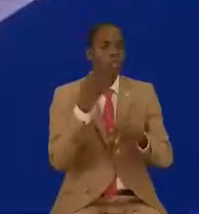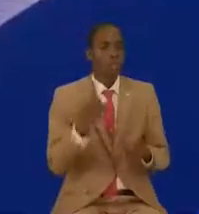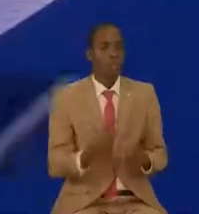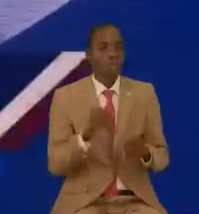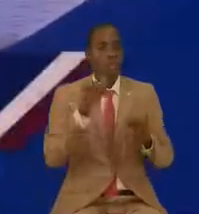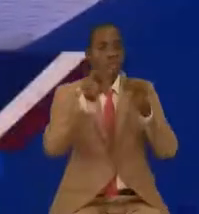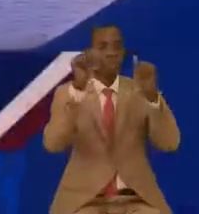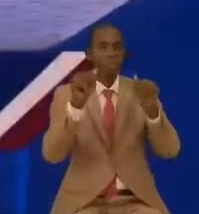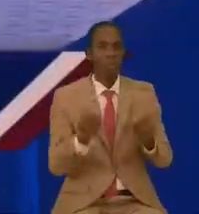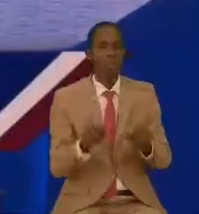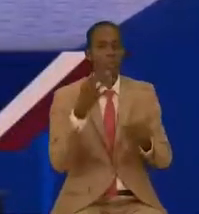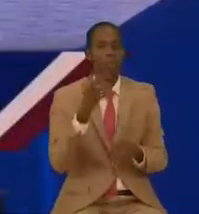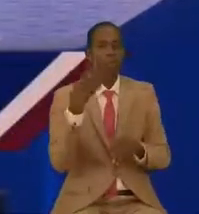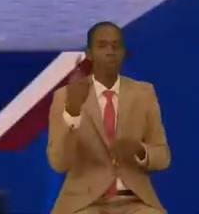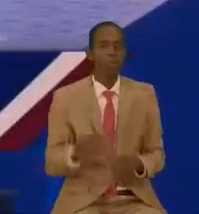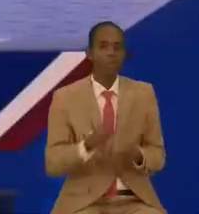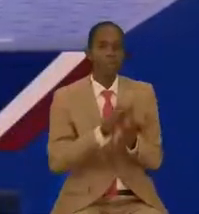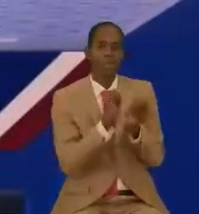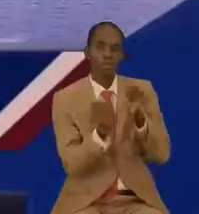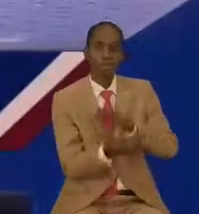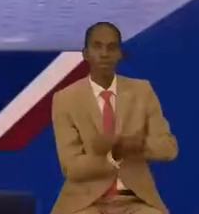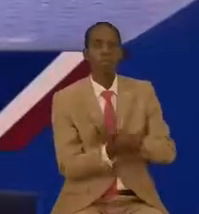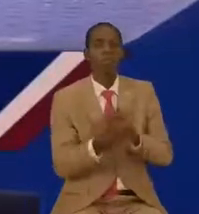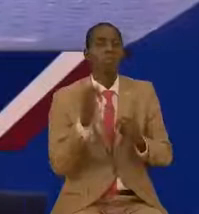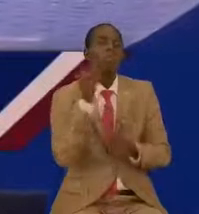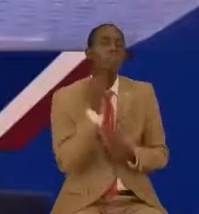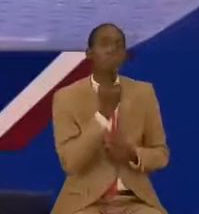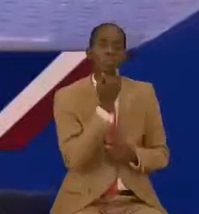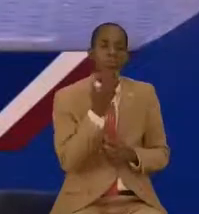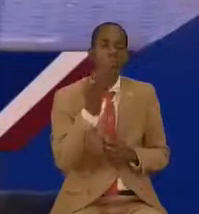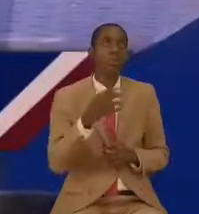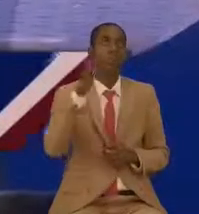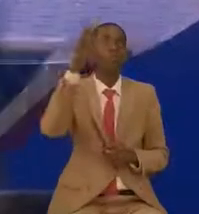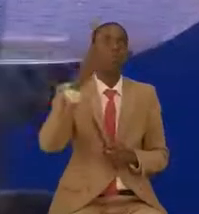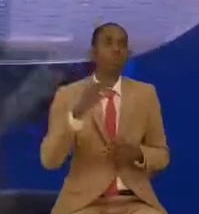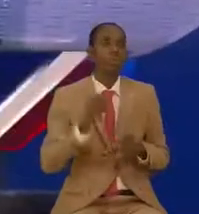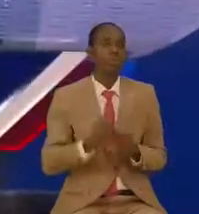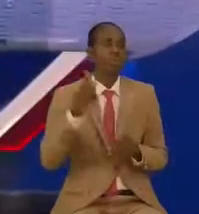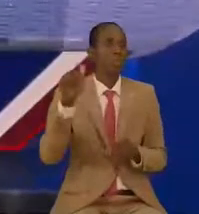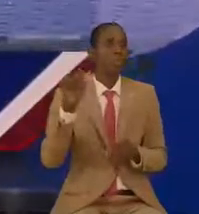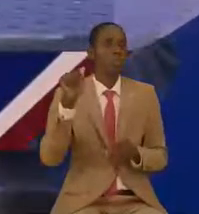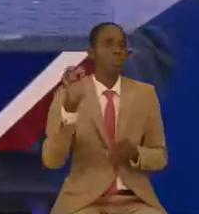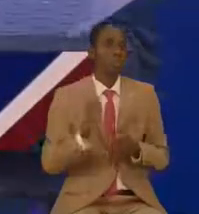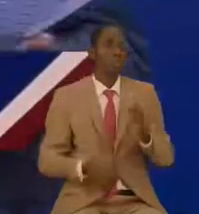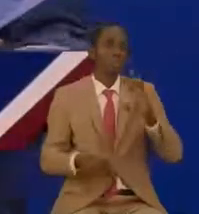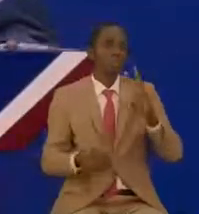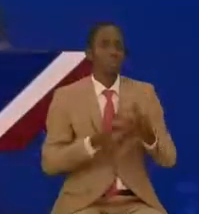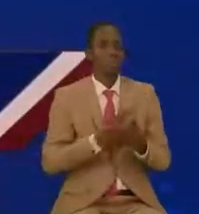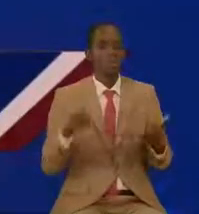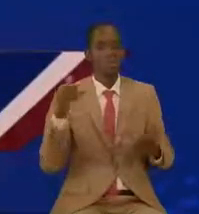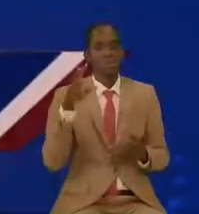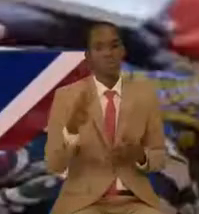de l'Israël transformé de Dieu. Galates chapitre 6, verset